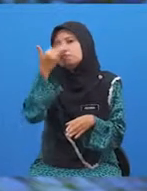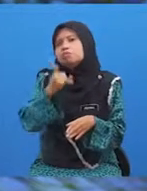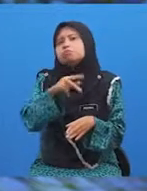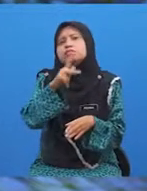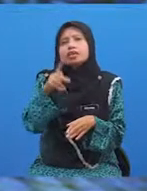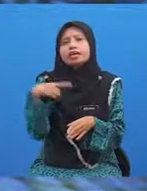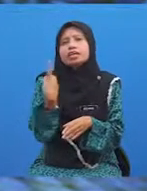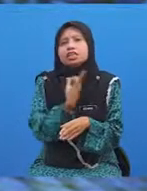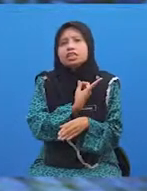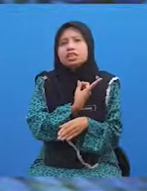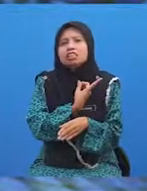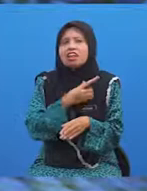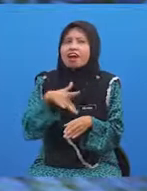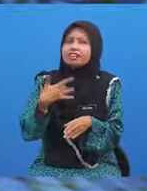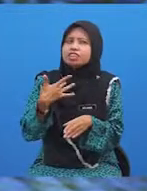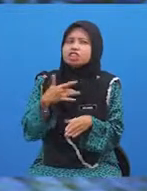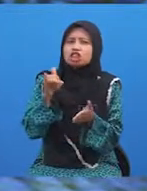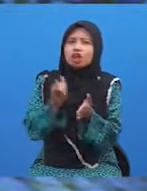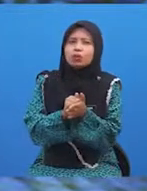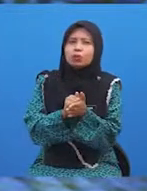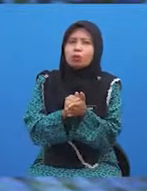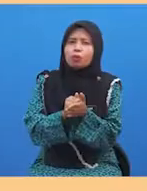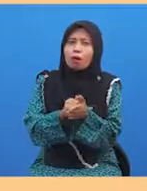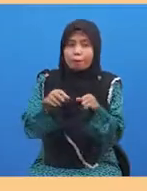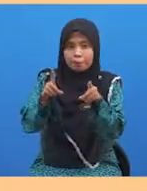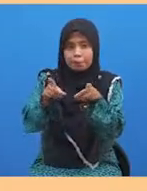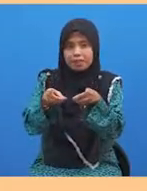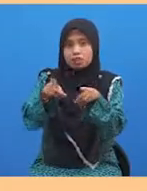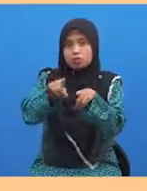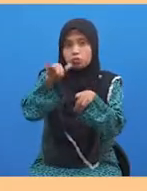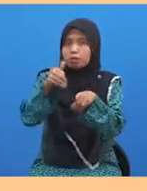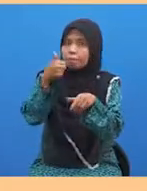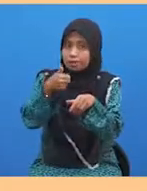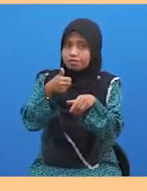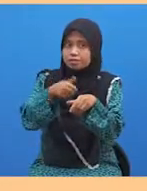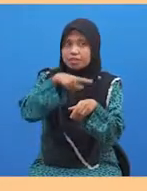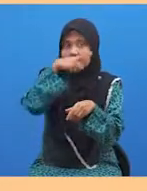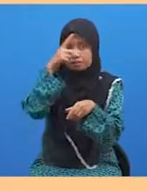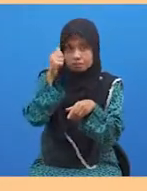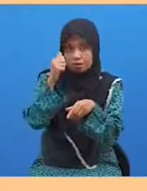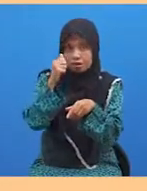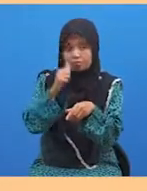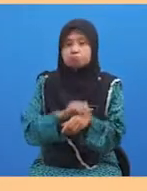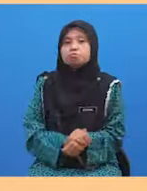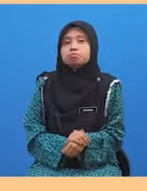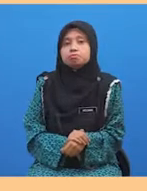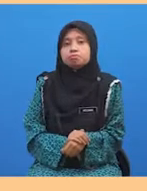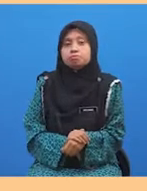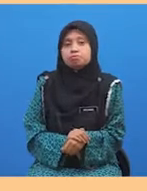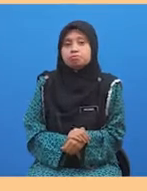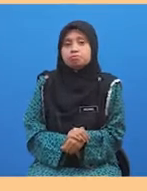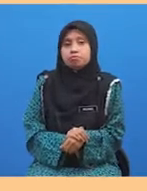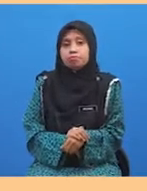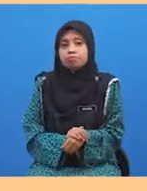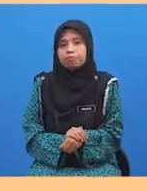mengapakah kita menganggap peristiwa ini menarik? Ya, peristiwa ini menarik